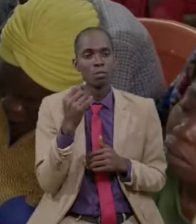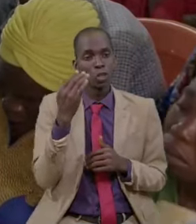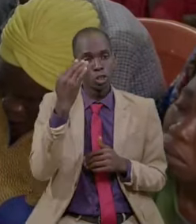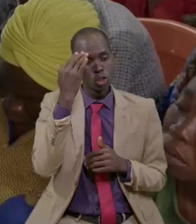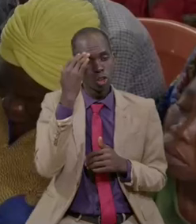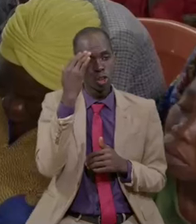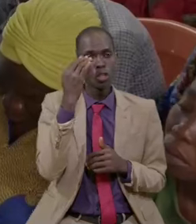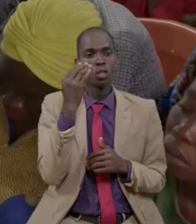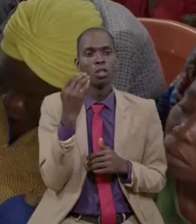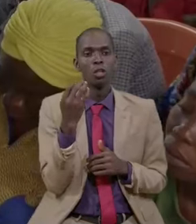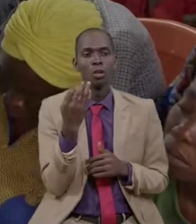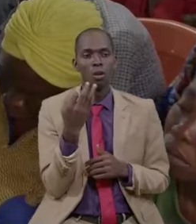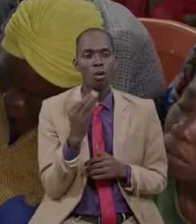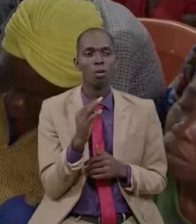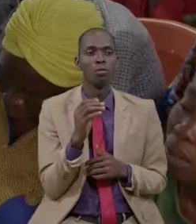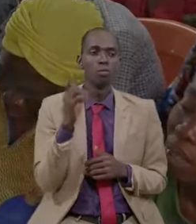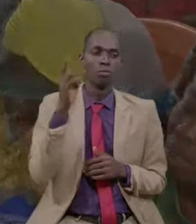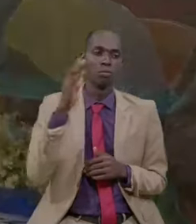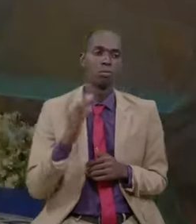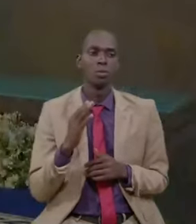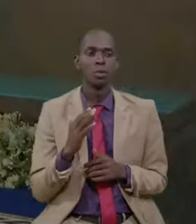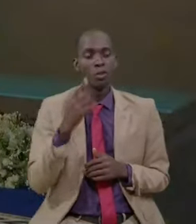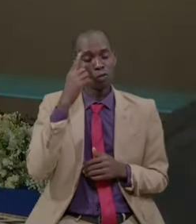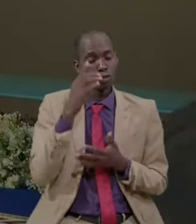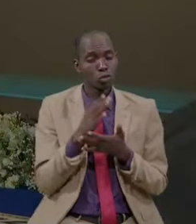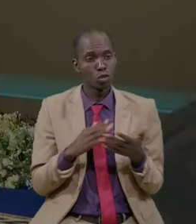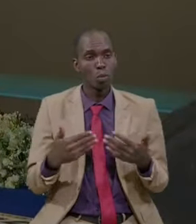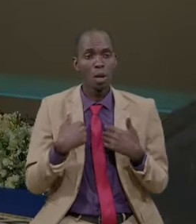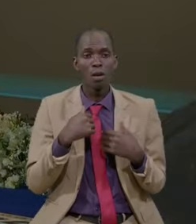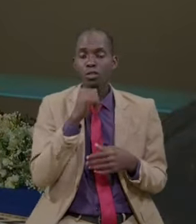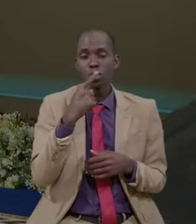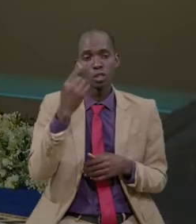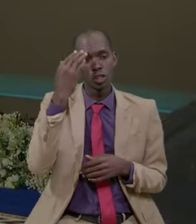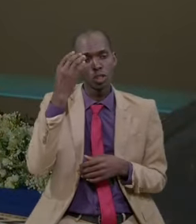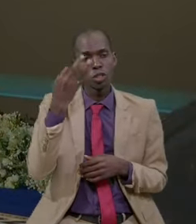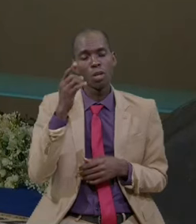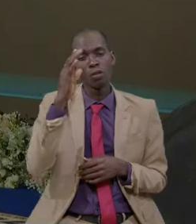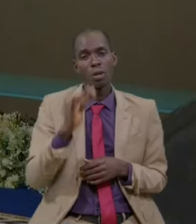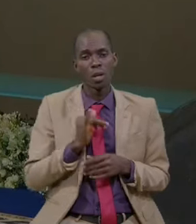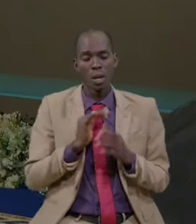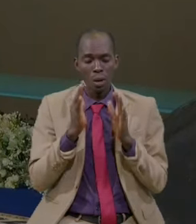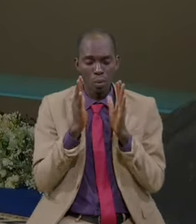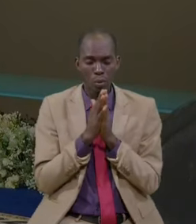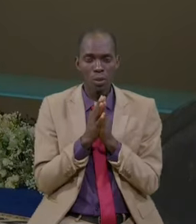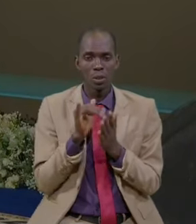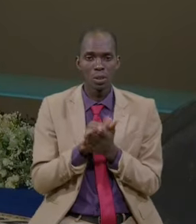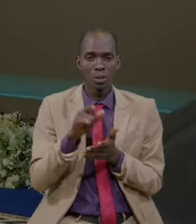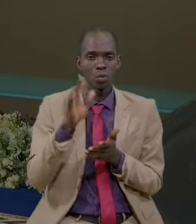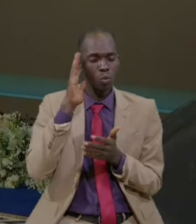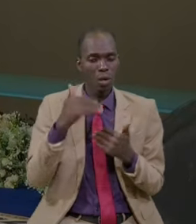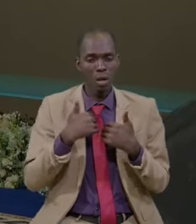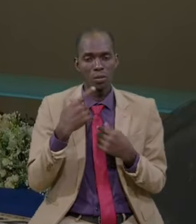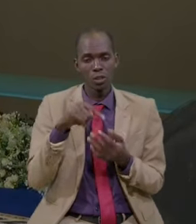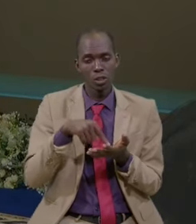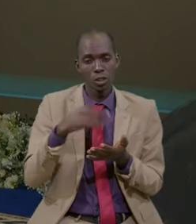je prie que nous ayons tous cette connaissance. Et l'onction va agir dans chacune